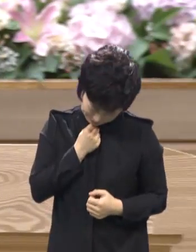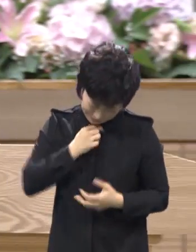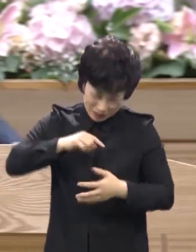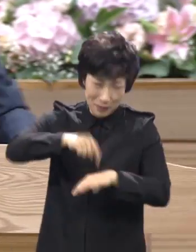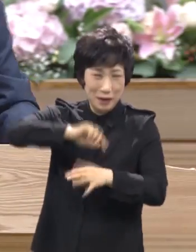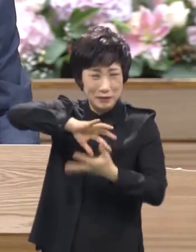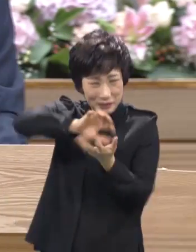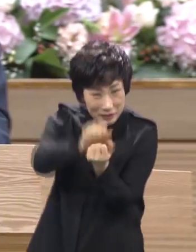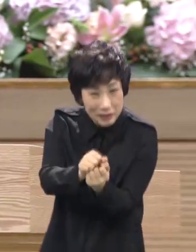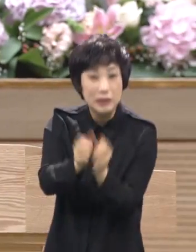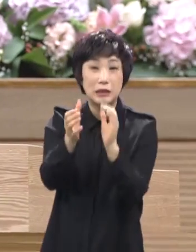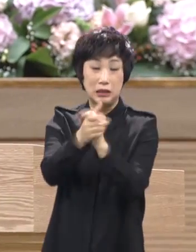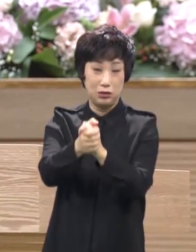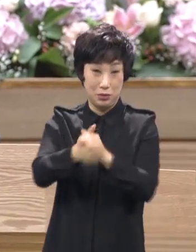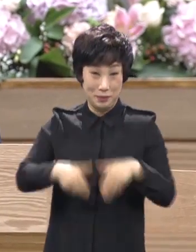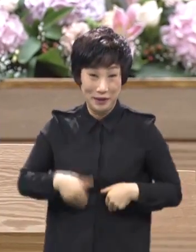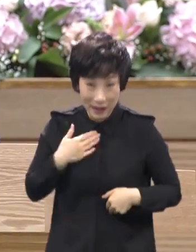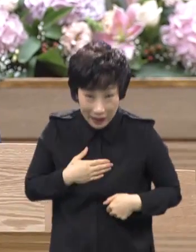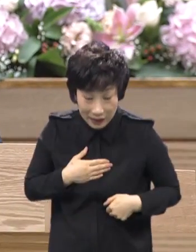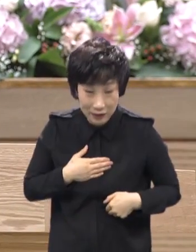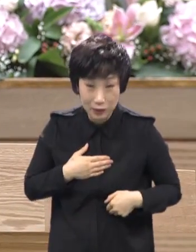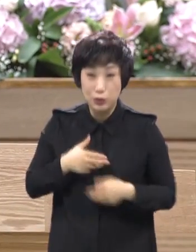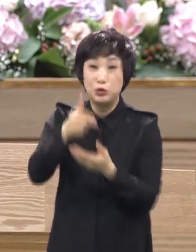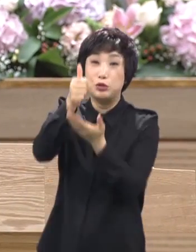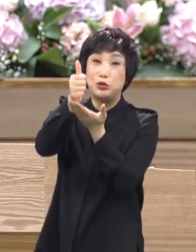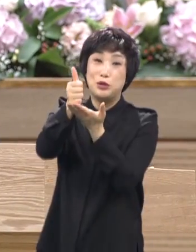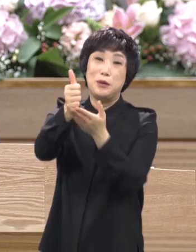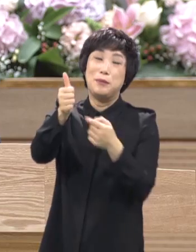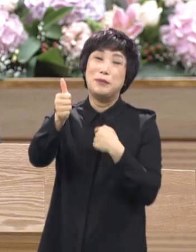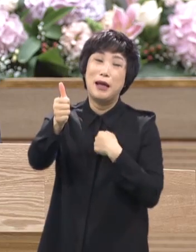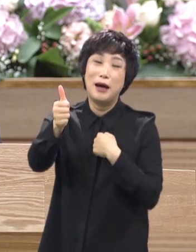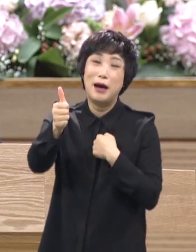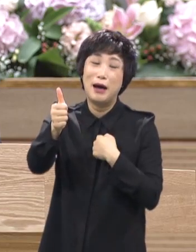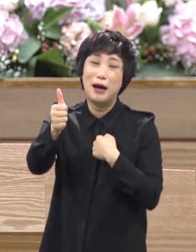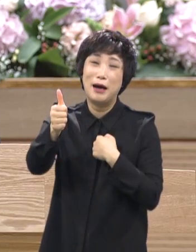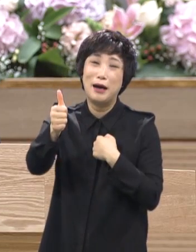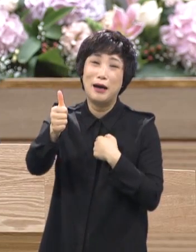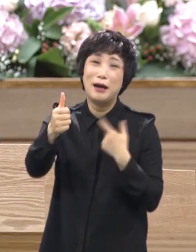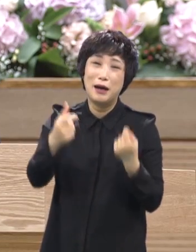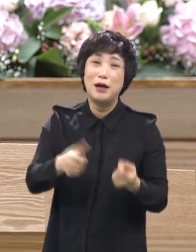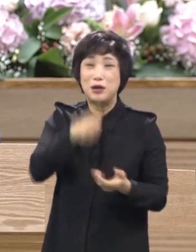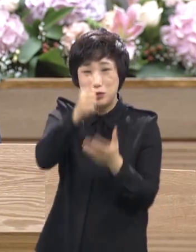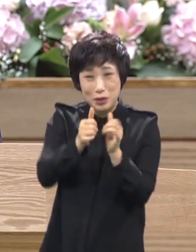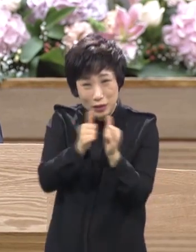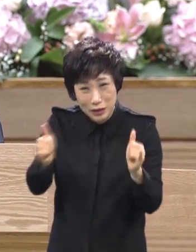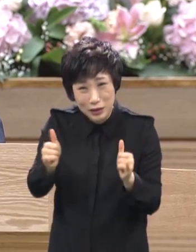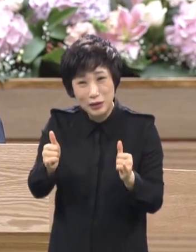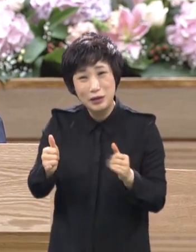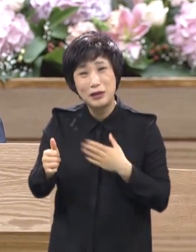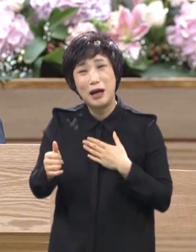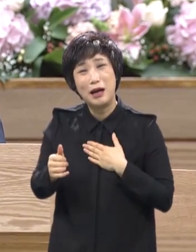간절하게 기도할 때 주님 나 같은 죄인